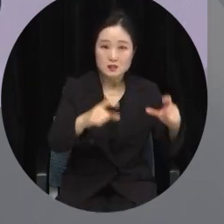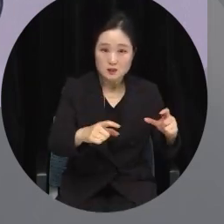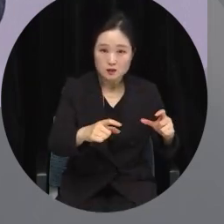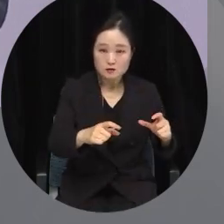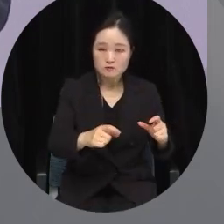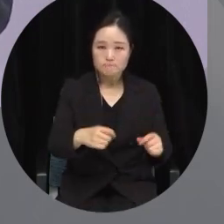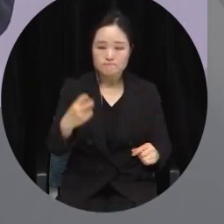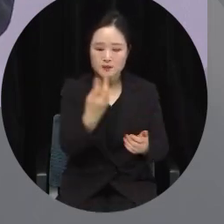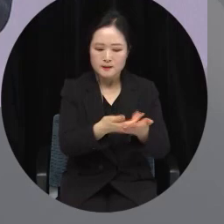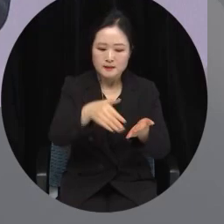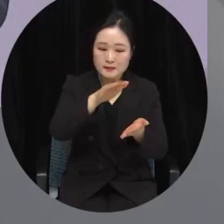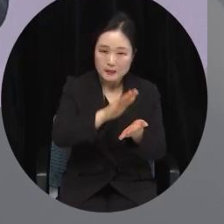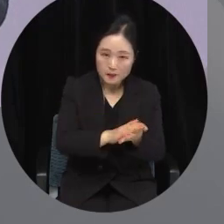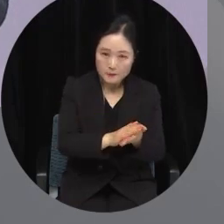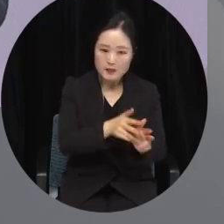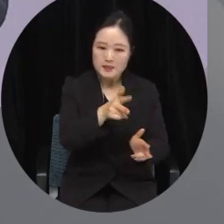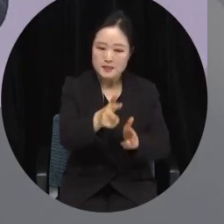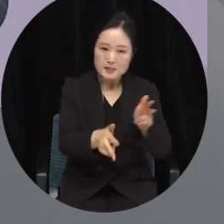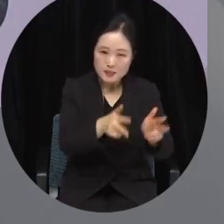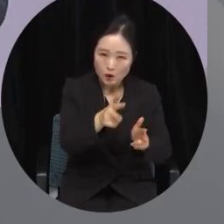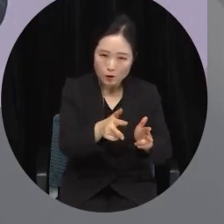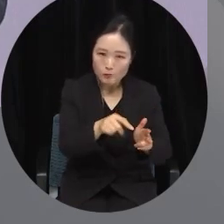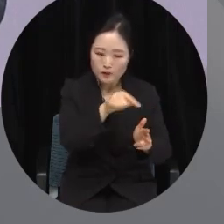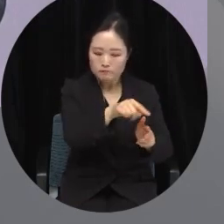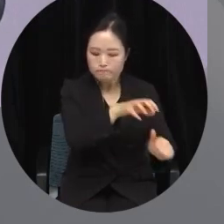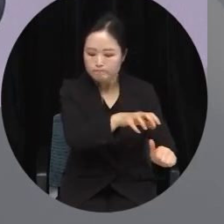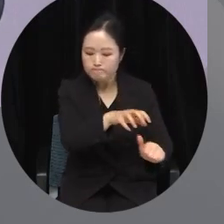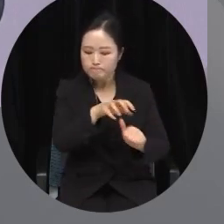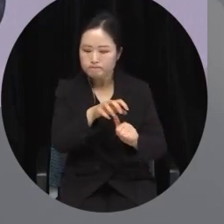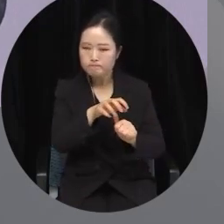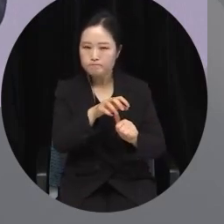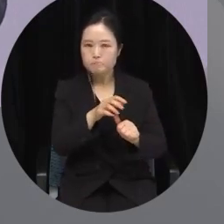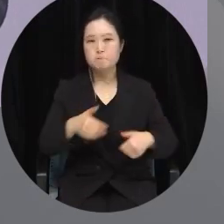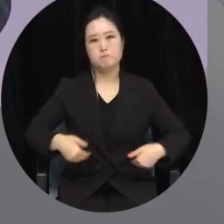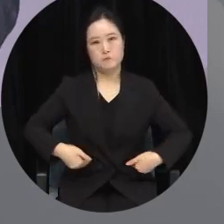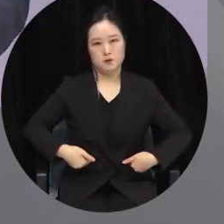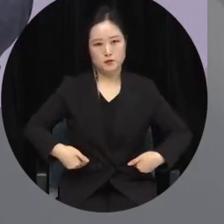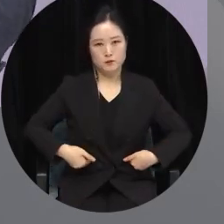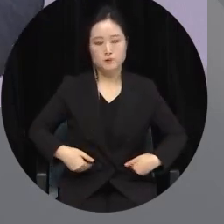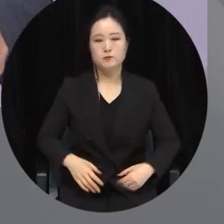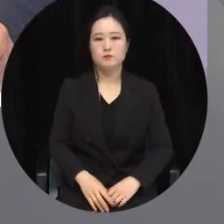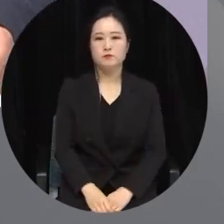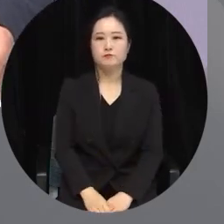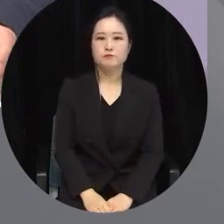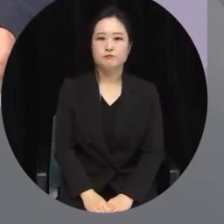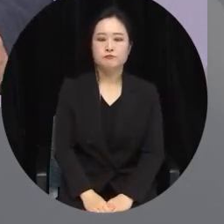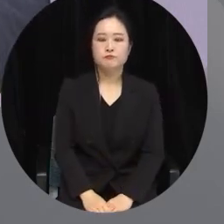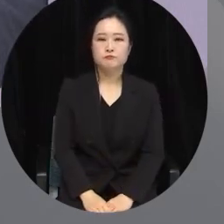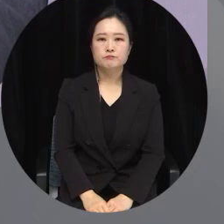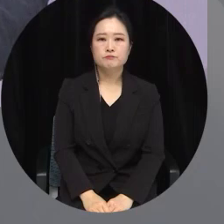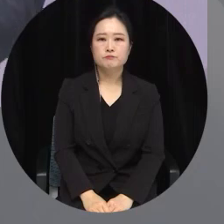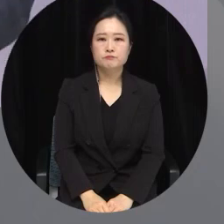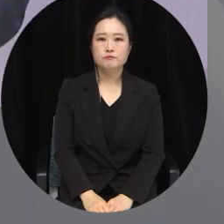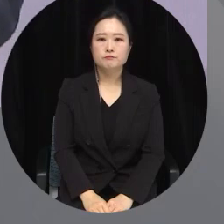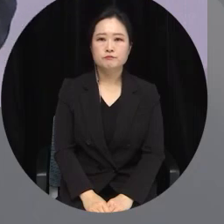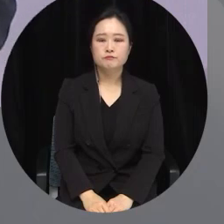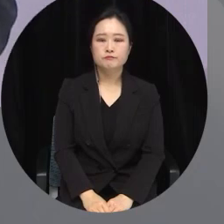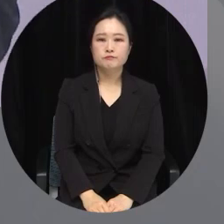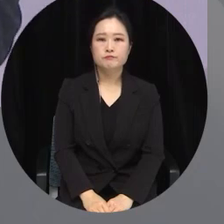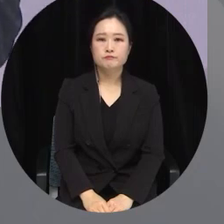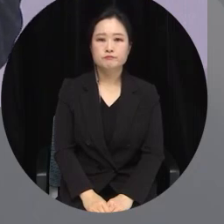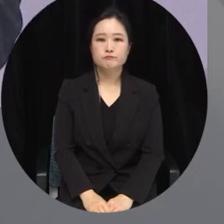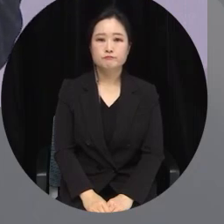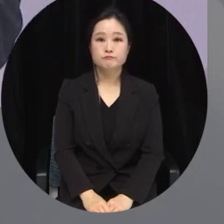사업에 적극적으로 견인하는 노력이 필요하다, 이렇게 보여집니다. 그래서 이 점들은 우리